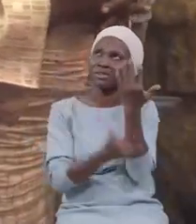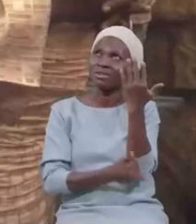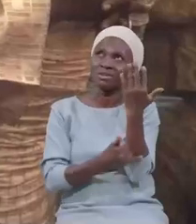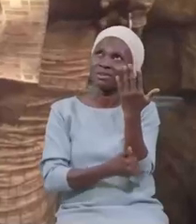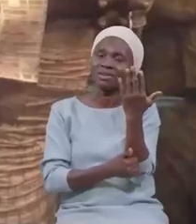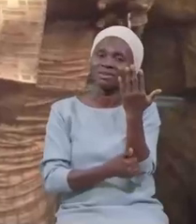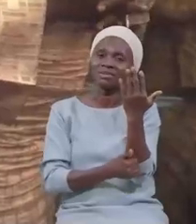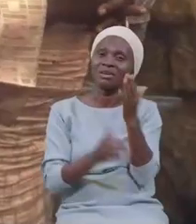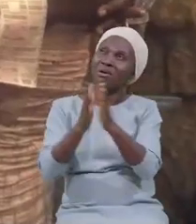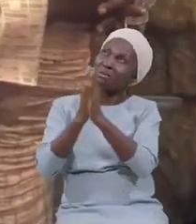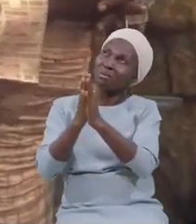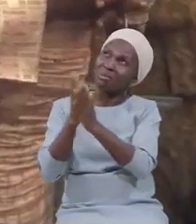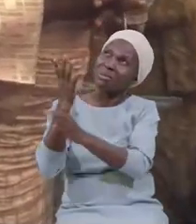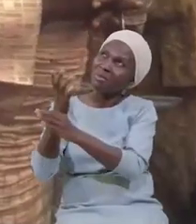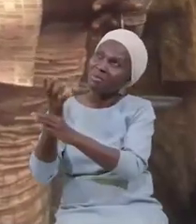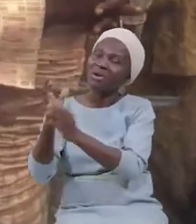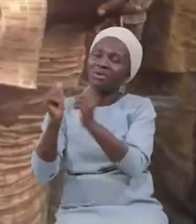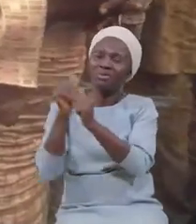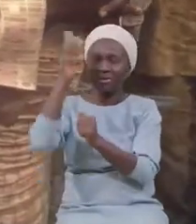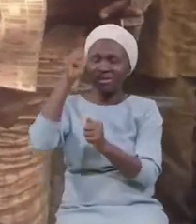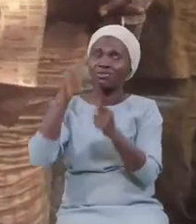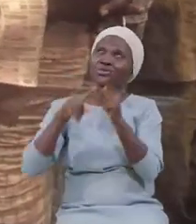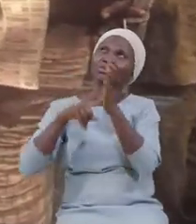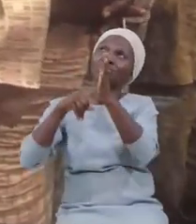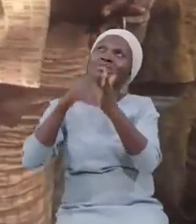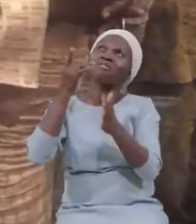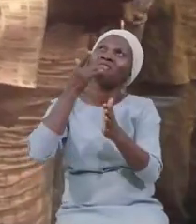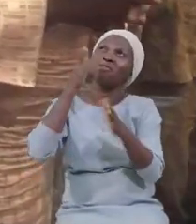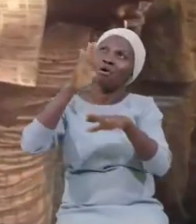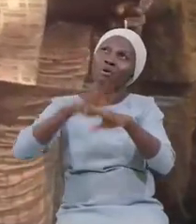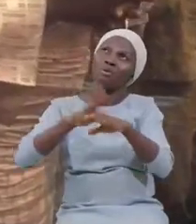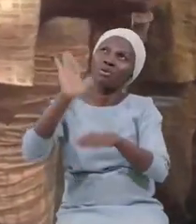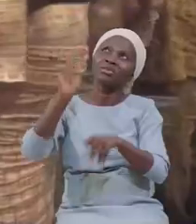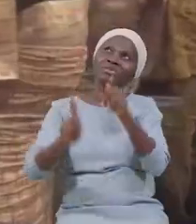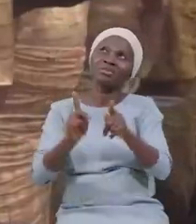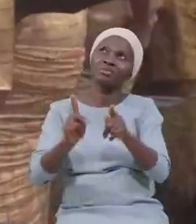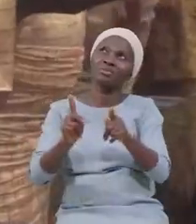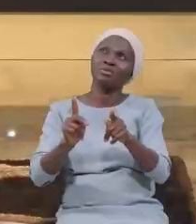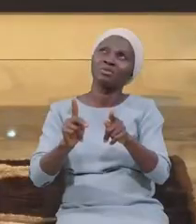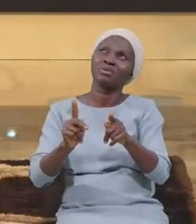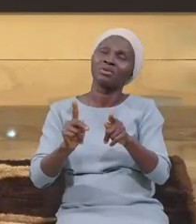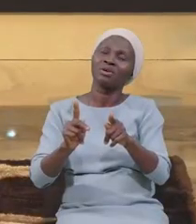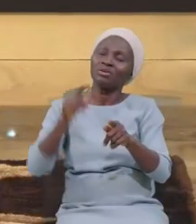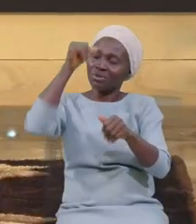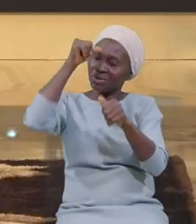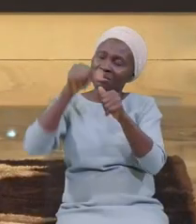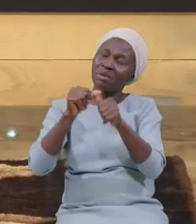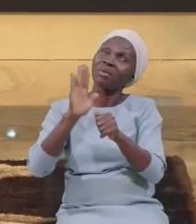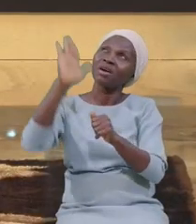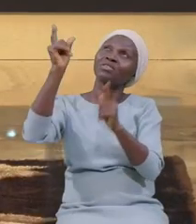Suppliez le Seigneur qu'il ait pitié de son peuple, qu'il regarde,